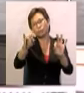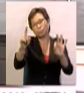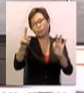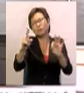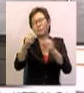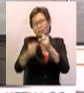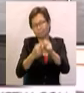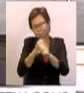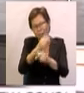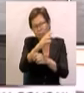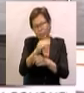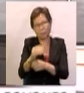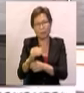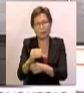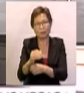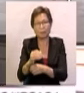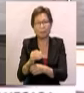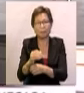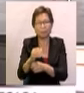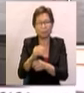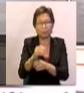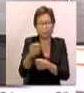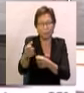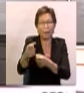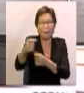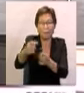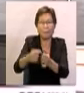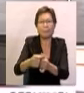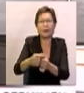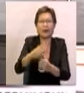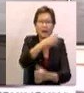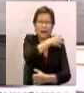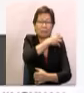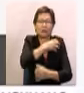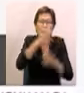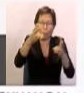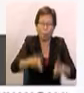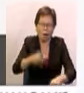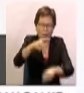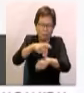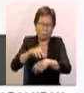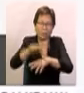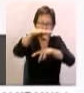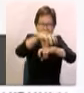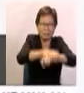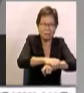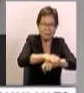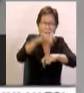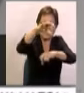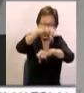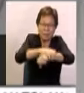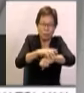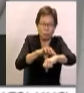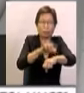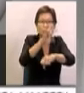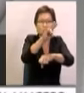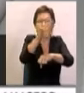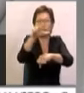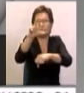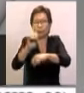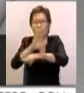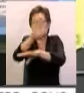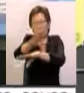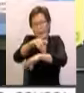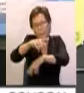tahun termasuk juragan dipercayai warga Filipina. Katanya parti tersebut ditahan di perairan Kinabutan kira-kira pukul 7.30